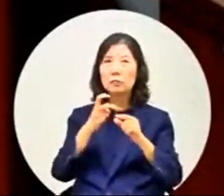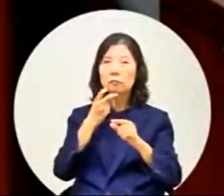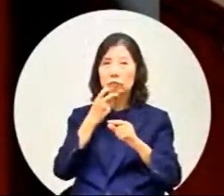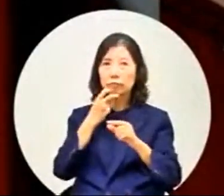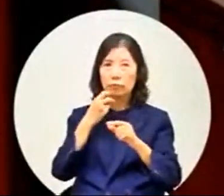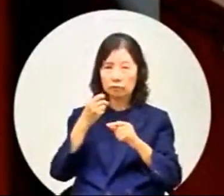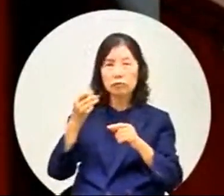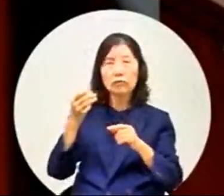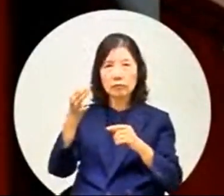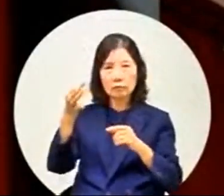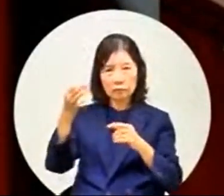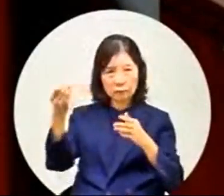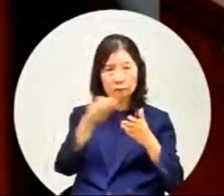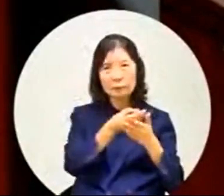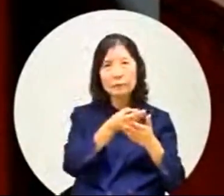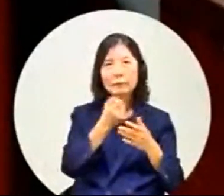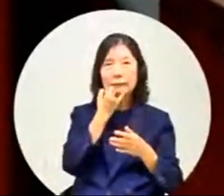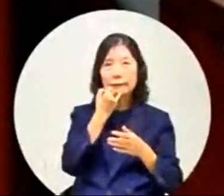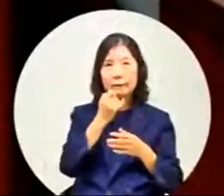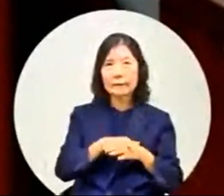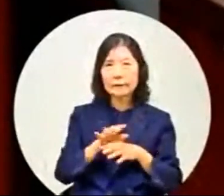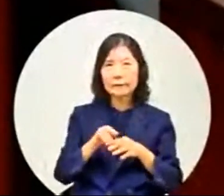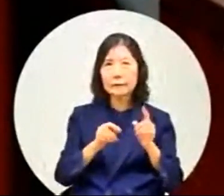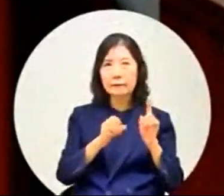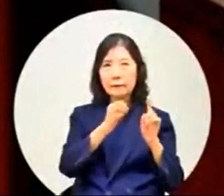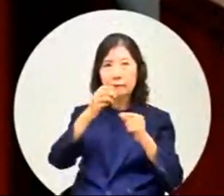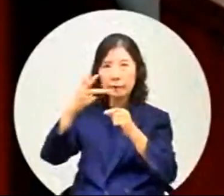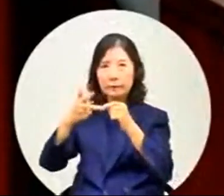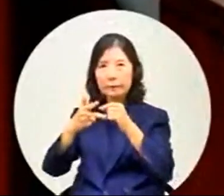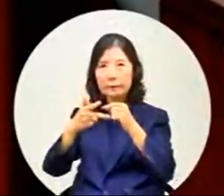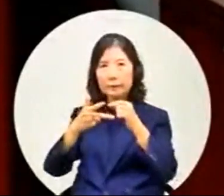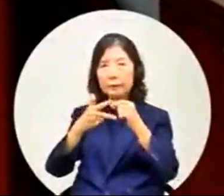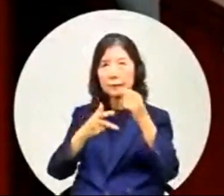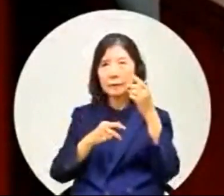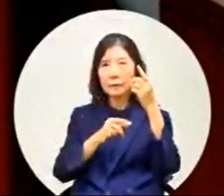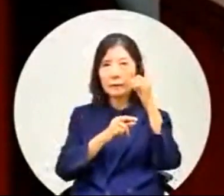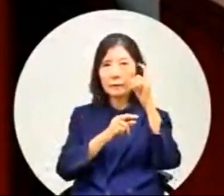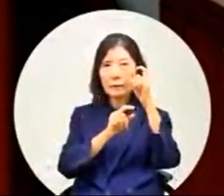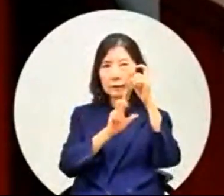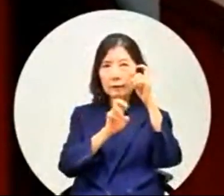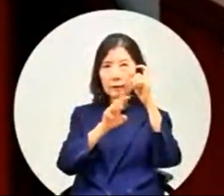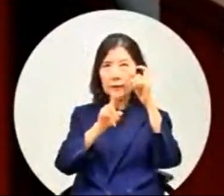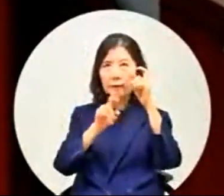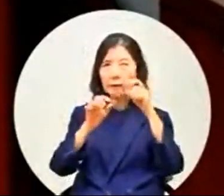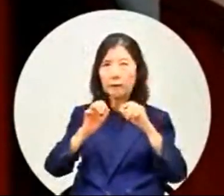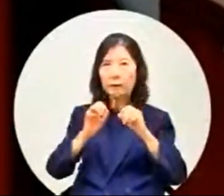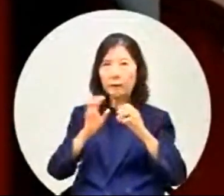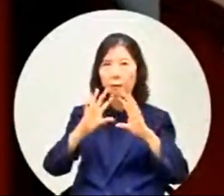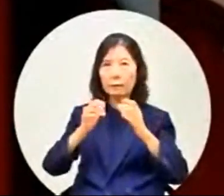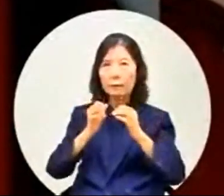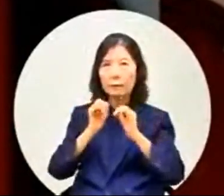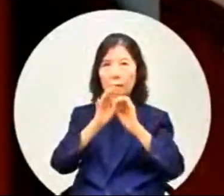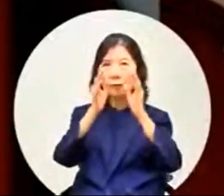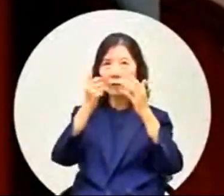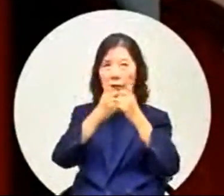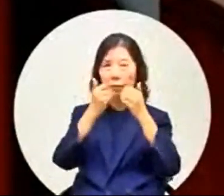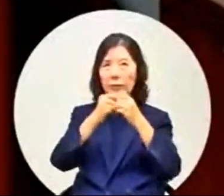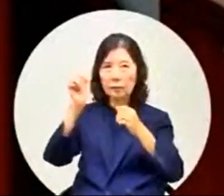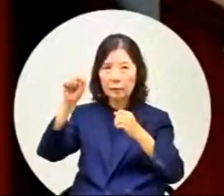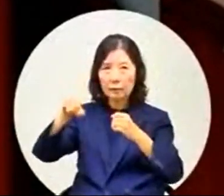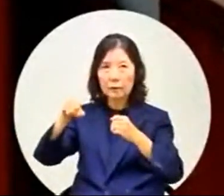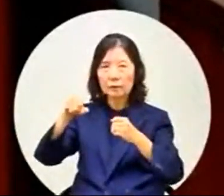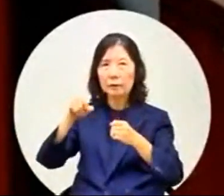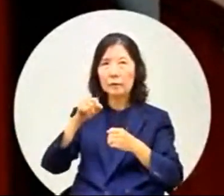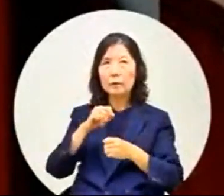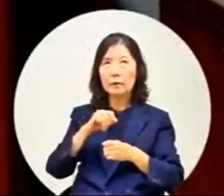意给哦，中央说他愿意给。107年10月31号的时候，国发会会议已经结论同意建